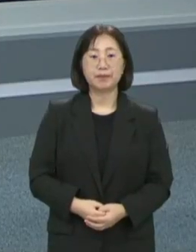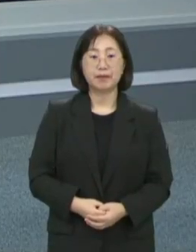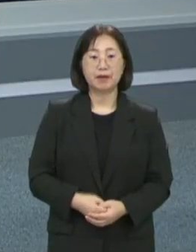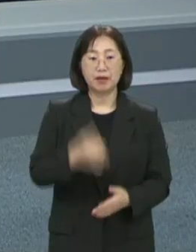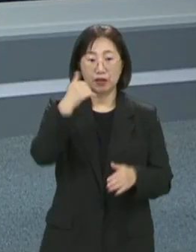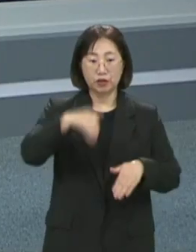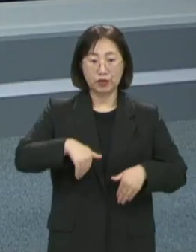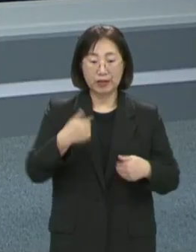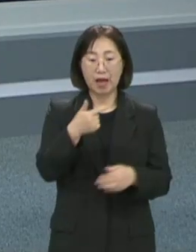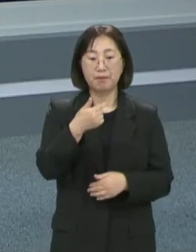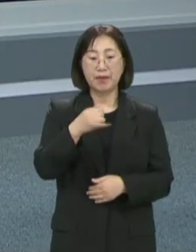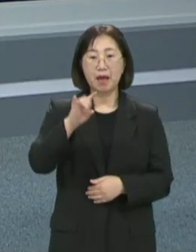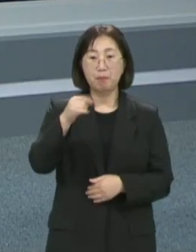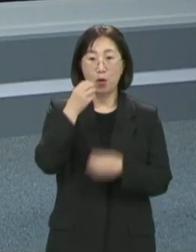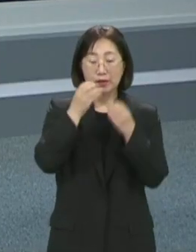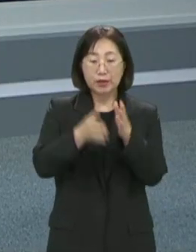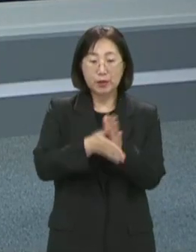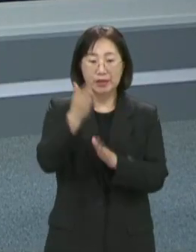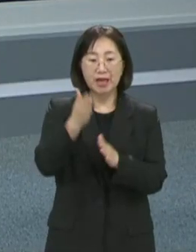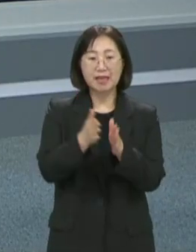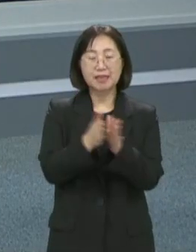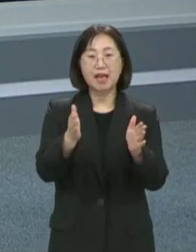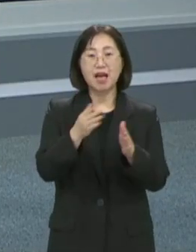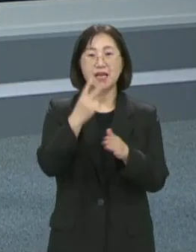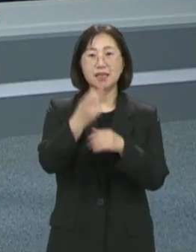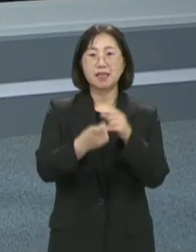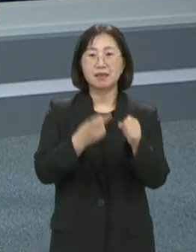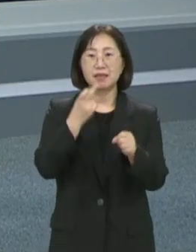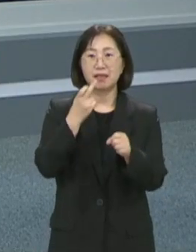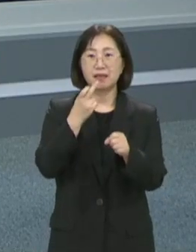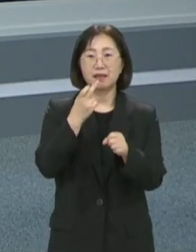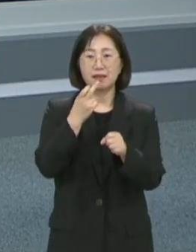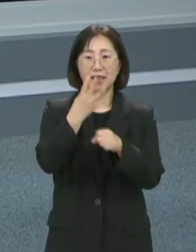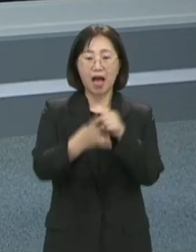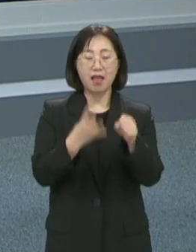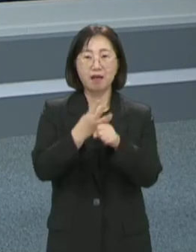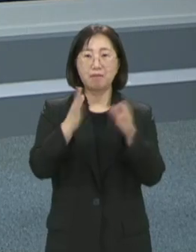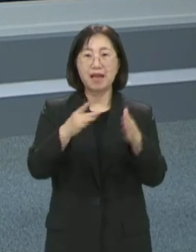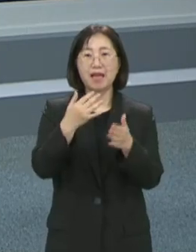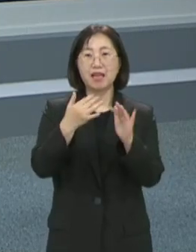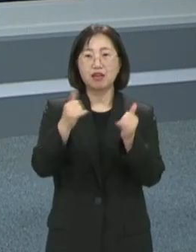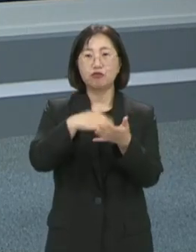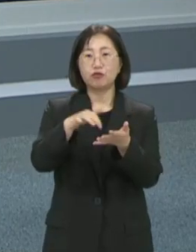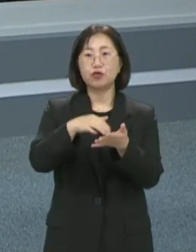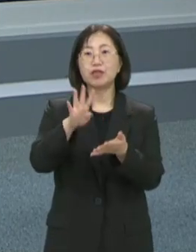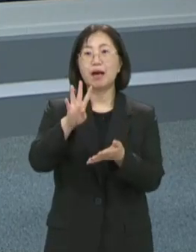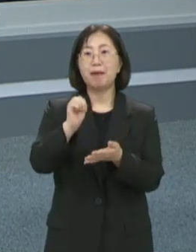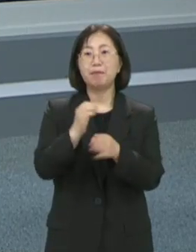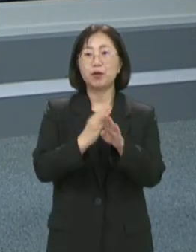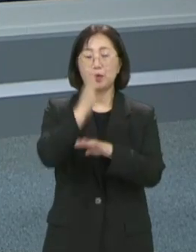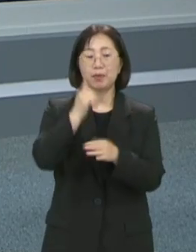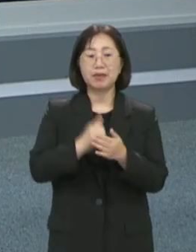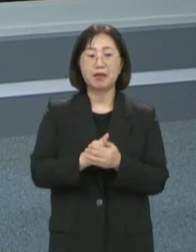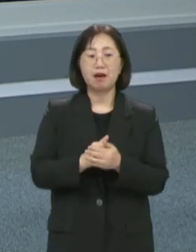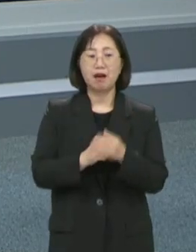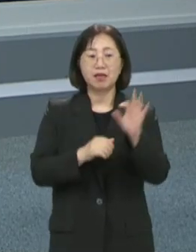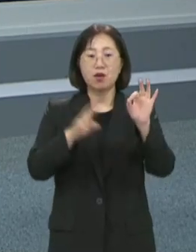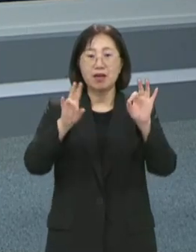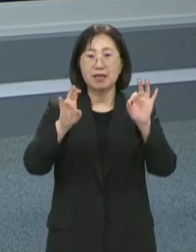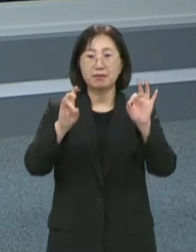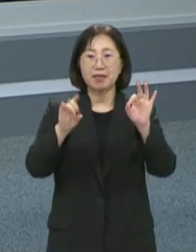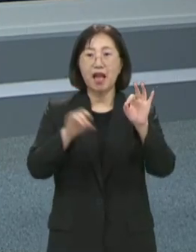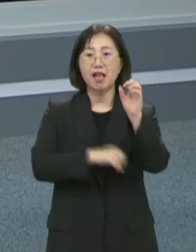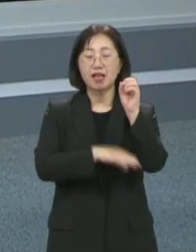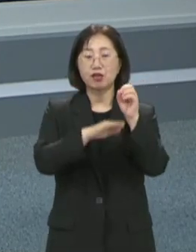충남 내포 신도시가 출범 12년 만에 인구 4만 명을 넘겼습니다 지난 24일 기준으로 내포